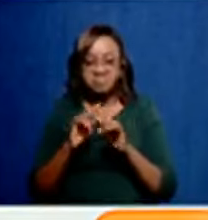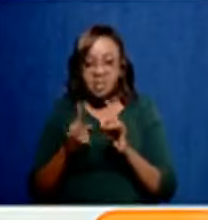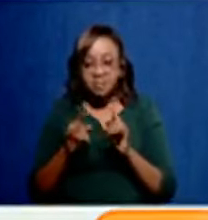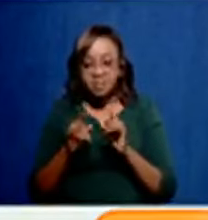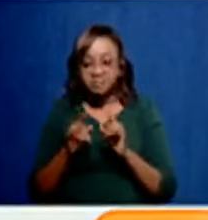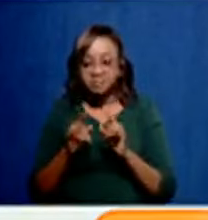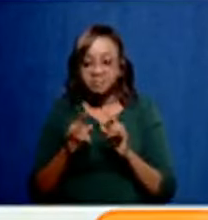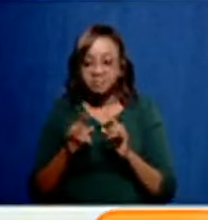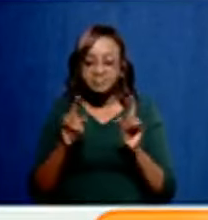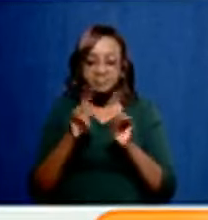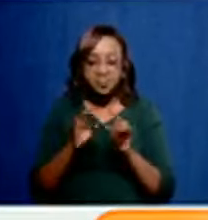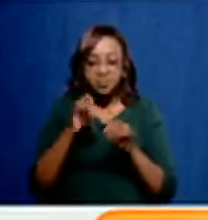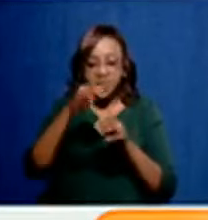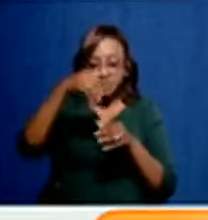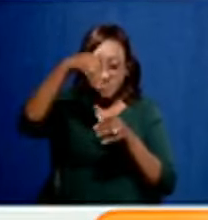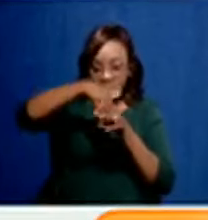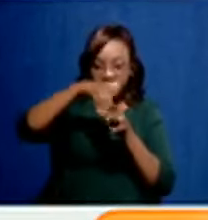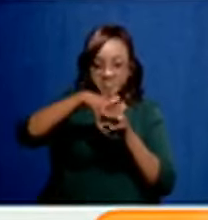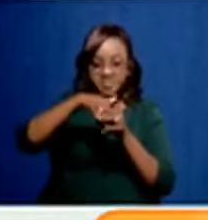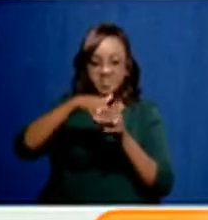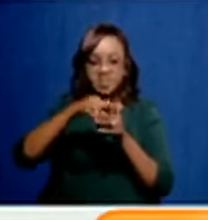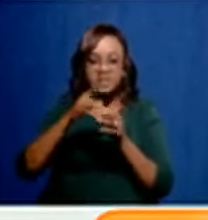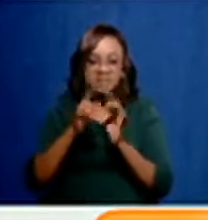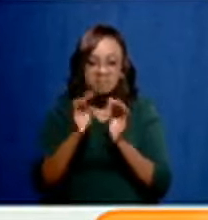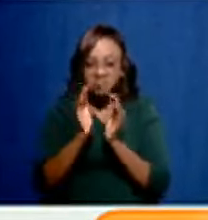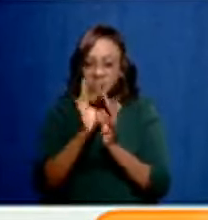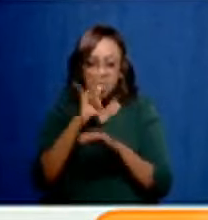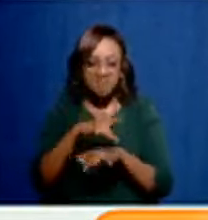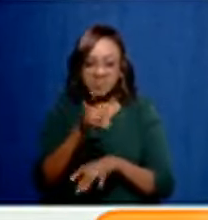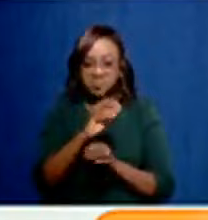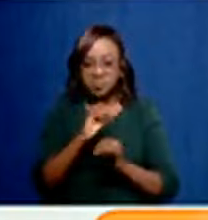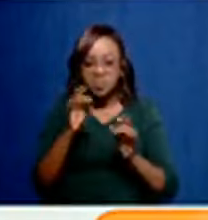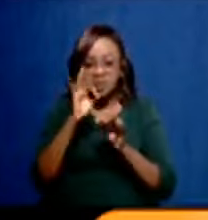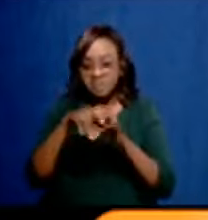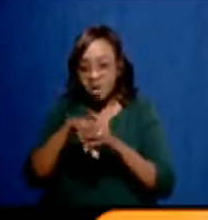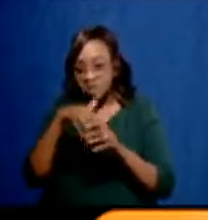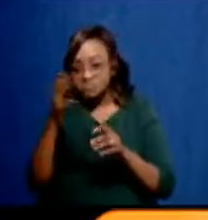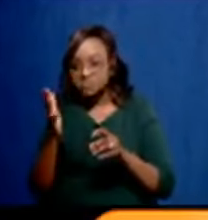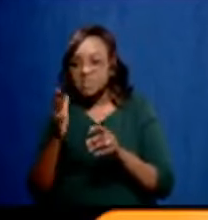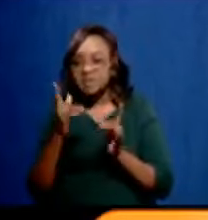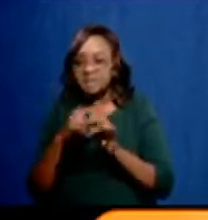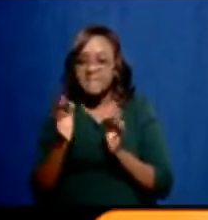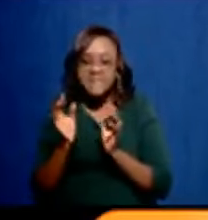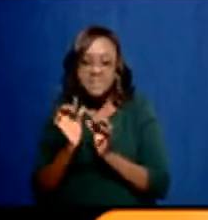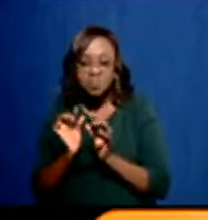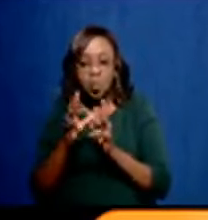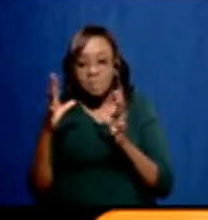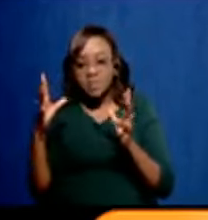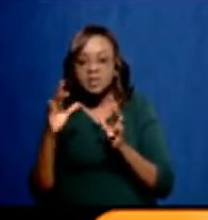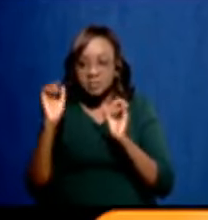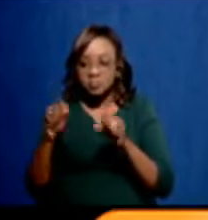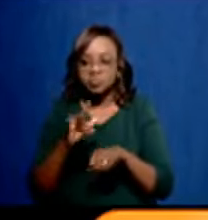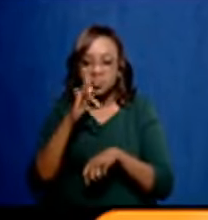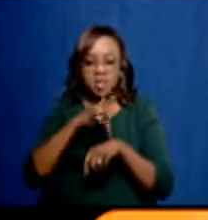Na iko kama iko ndani ya intramural na ni ndogo, haitakupatia. Kama iko nje ya uzazi na ni ndogo ama kubwa, inaweza